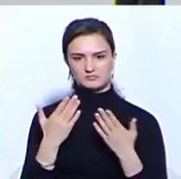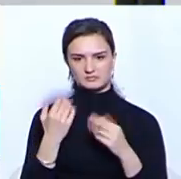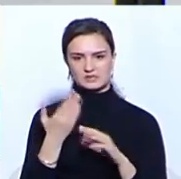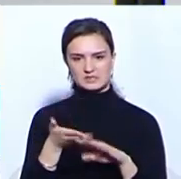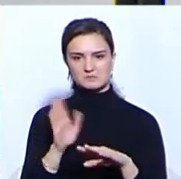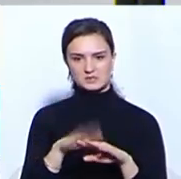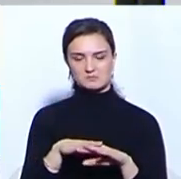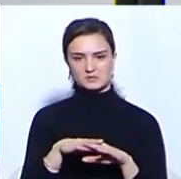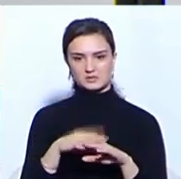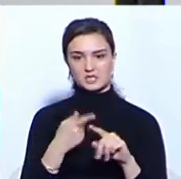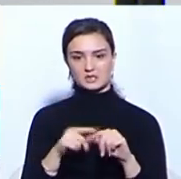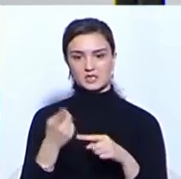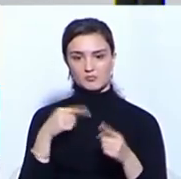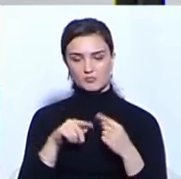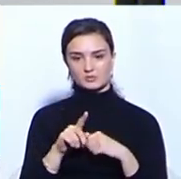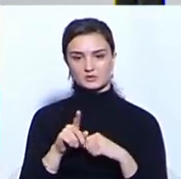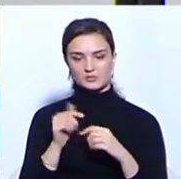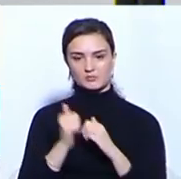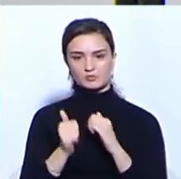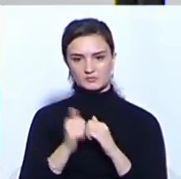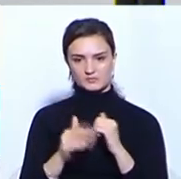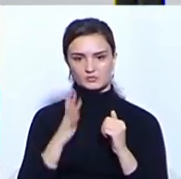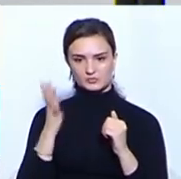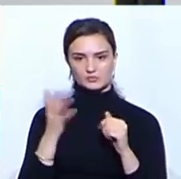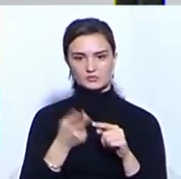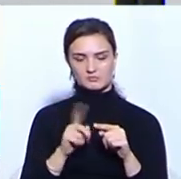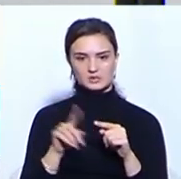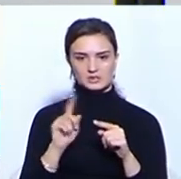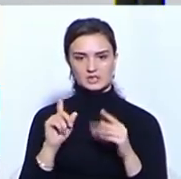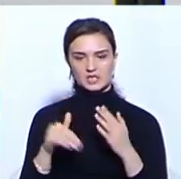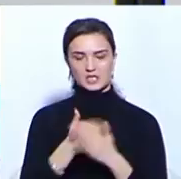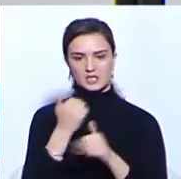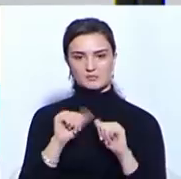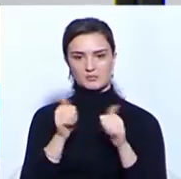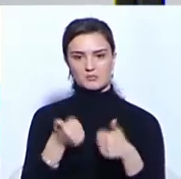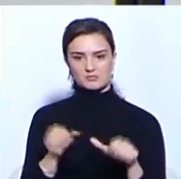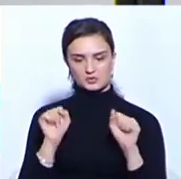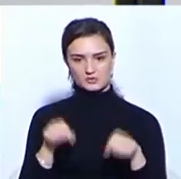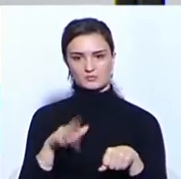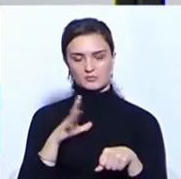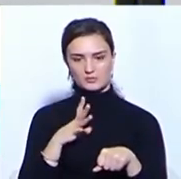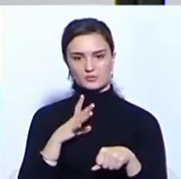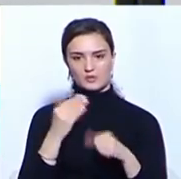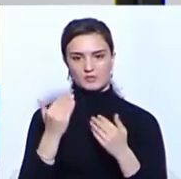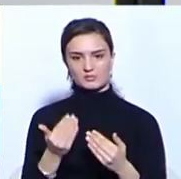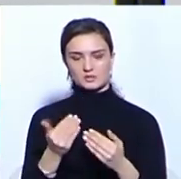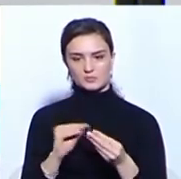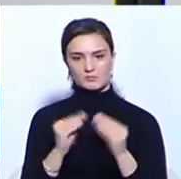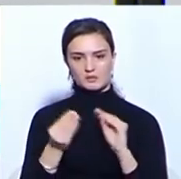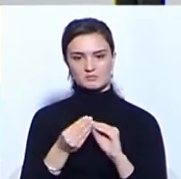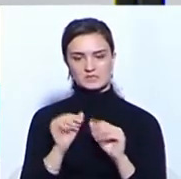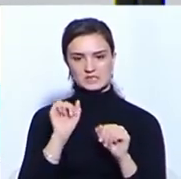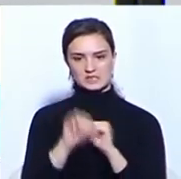სიმძიმის. ახლა გამომდინარე, მუდმივად მიდიოდა მუშაობა იმაზე, თქვათ, რა ახალი მეთოდებით შეიძლებოდა ამის ამ